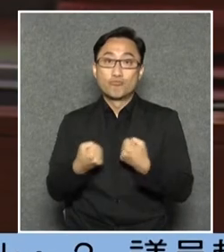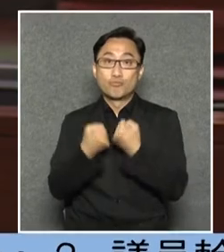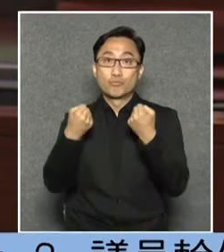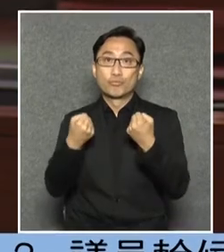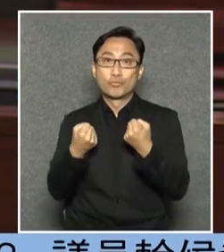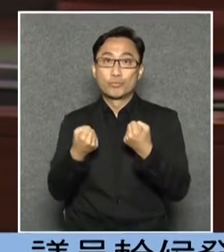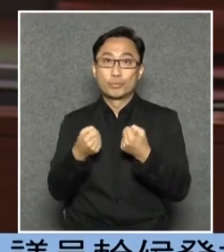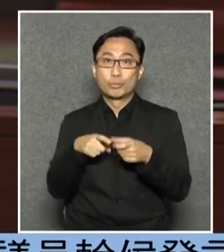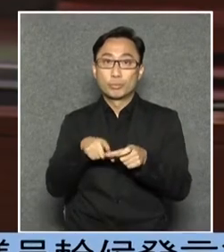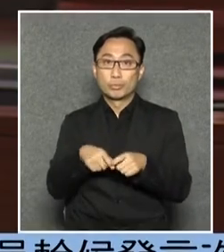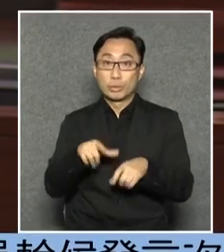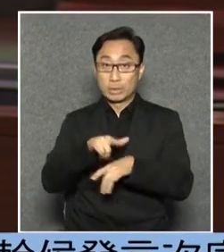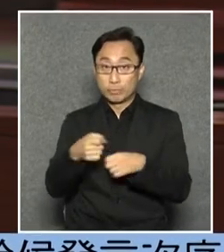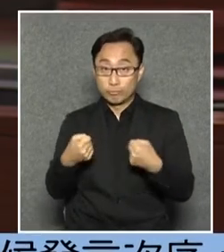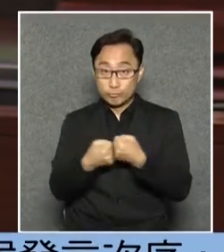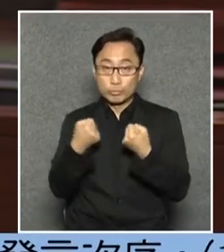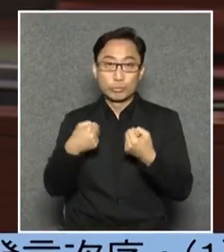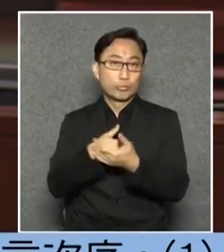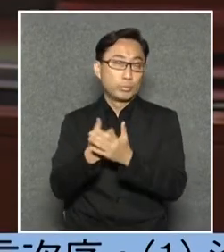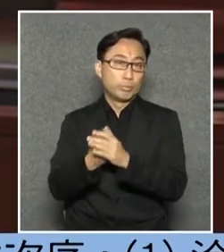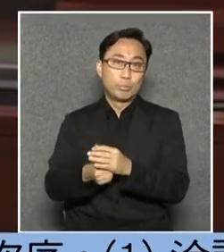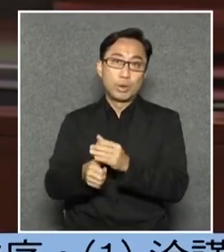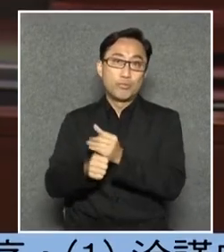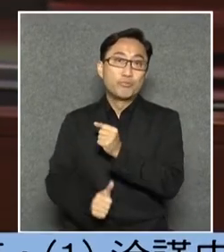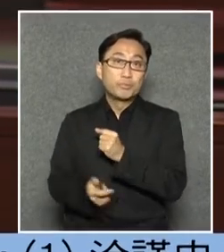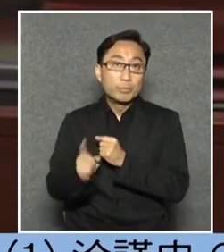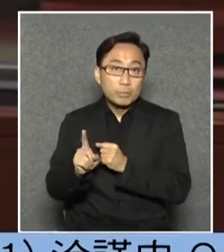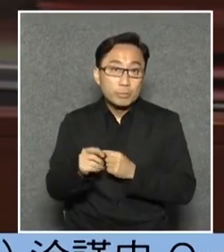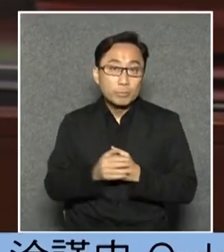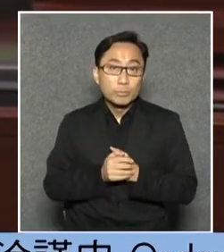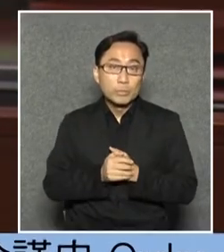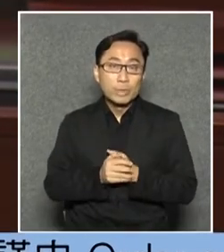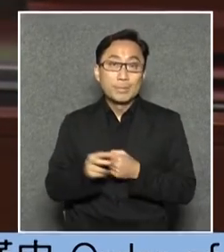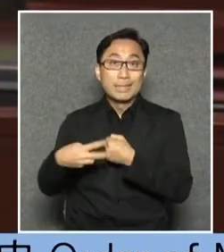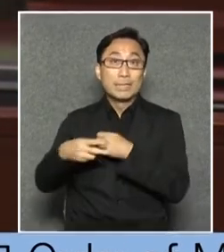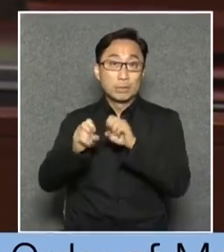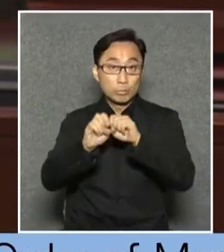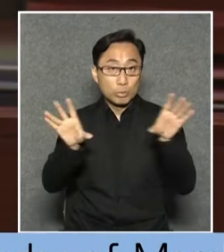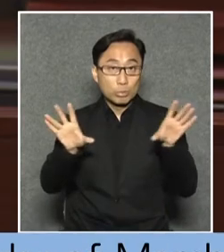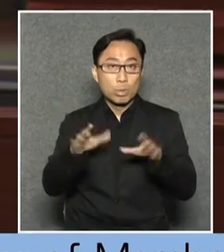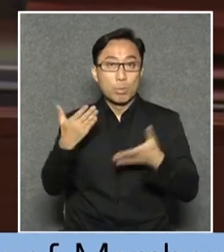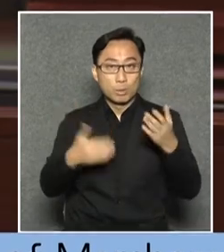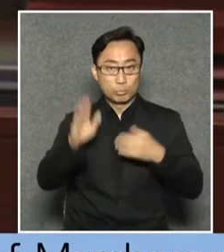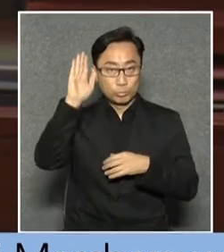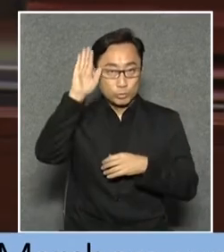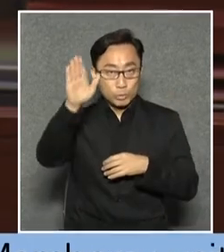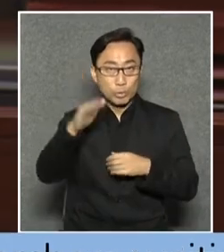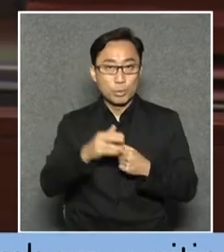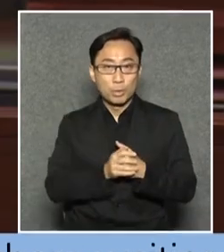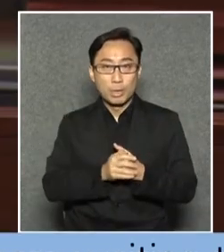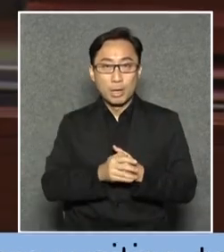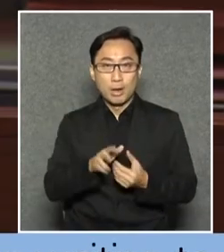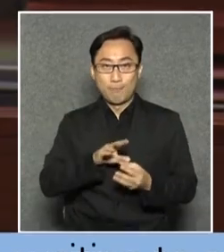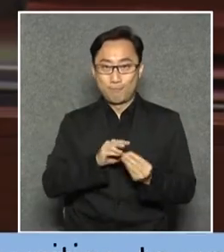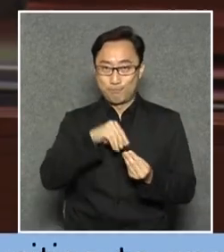而家拎紧嚟啊！佢点解要今日喺度二读呢？就可能将来即系大家诶坐大碟嘅时候